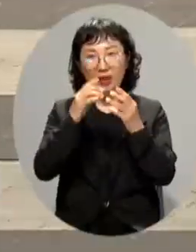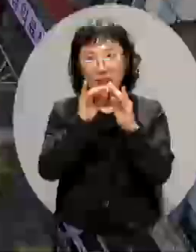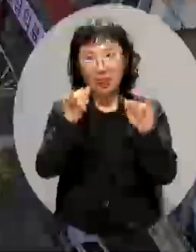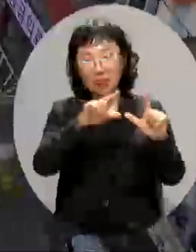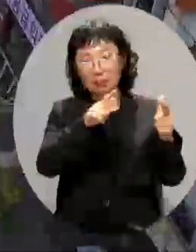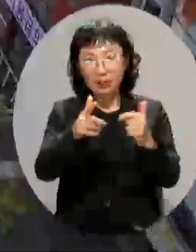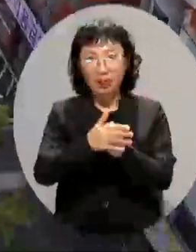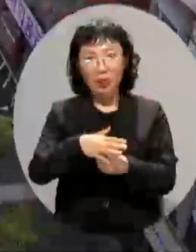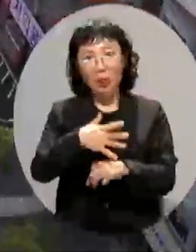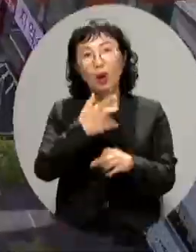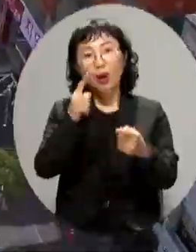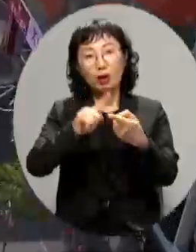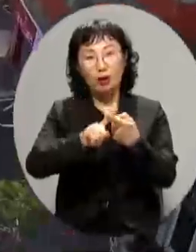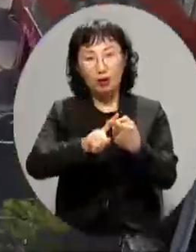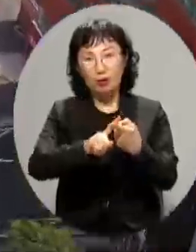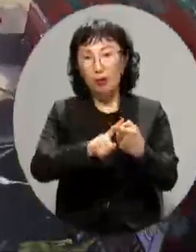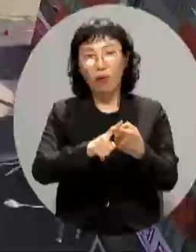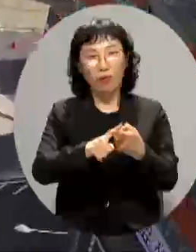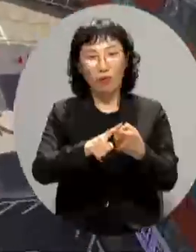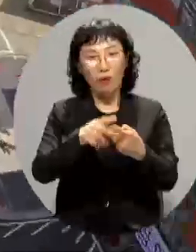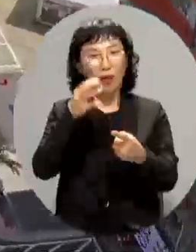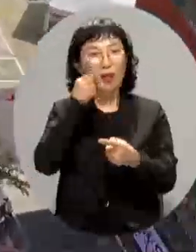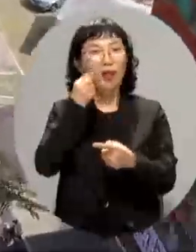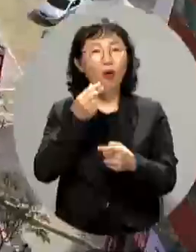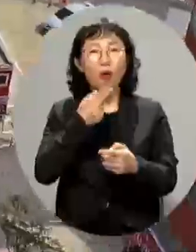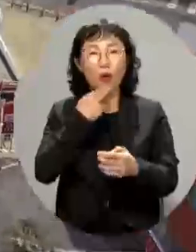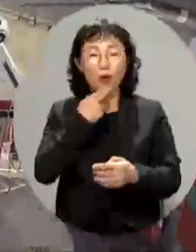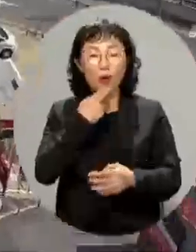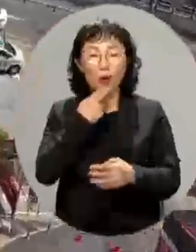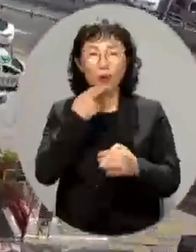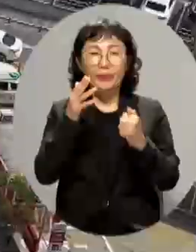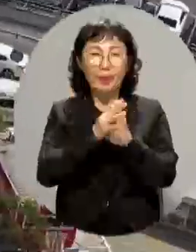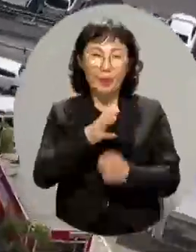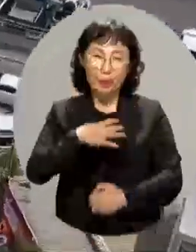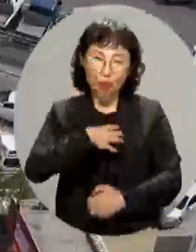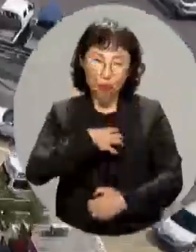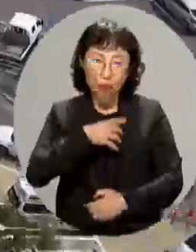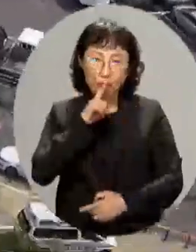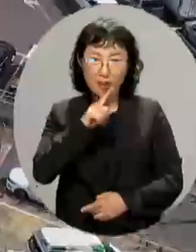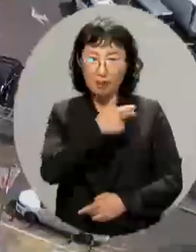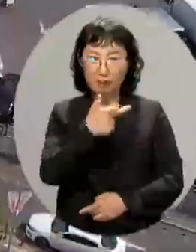것은 아닌지 우려의 목소리가 커지고 있습니다. MBC 뉴스 강동엽입니다.